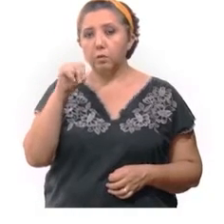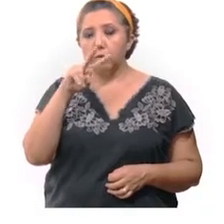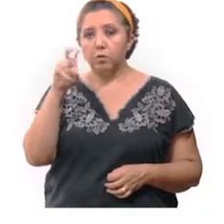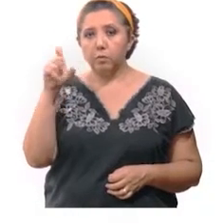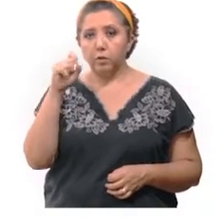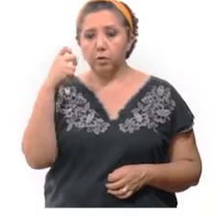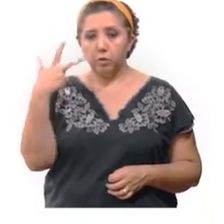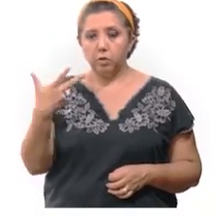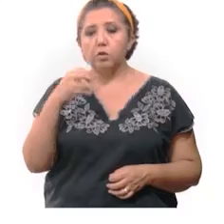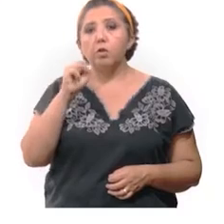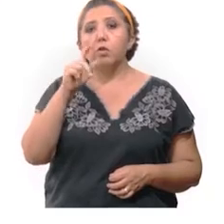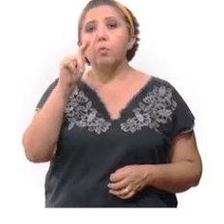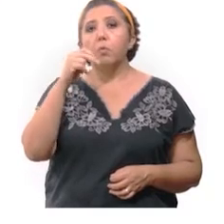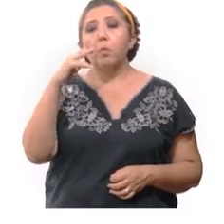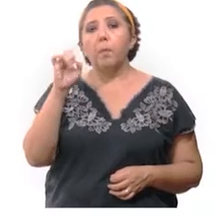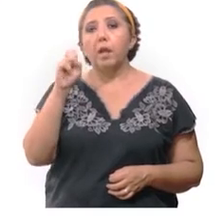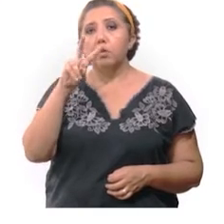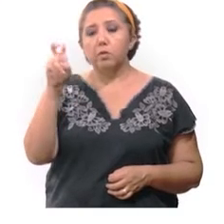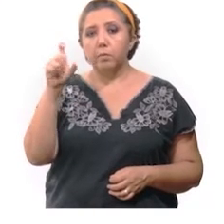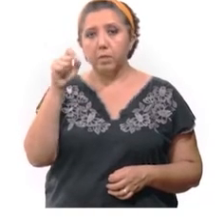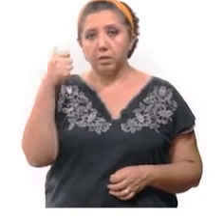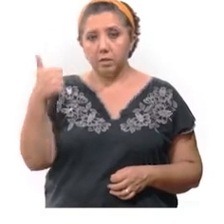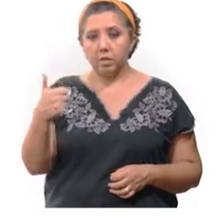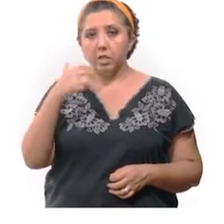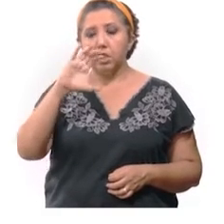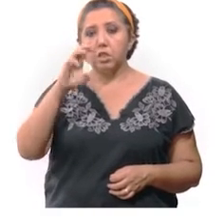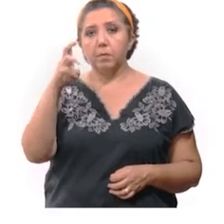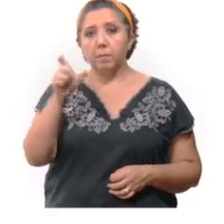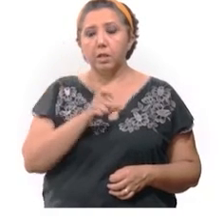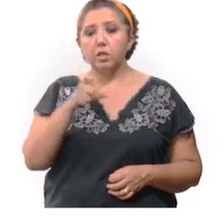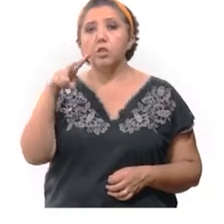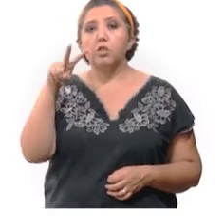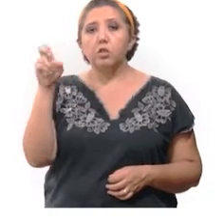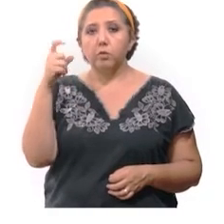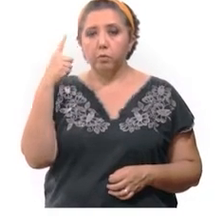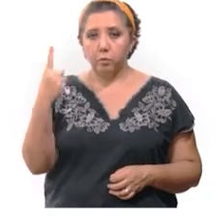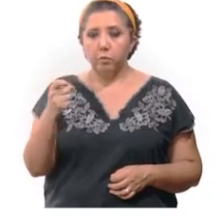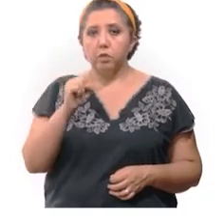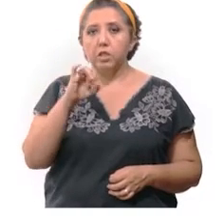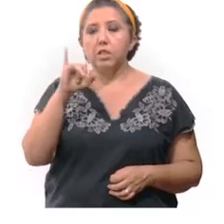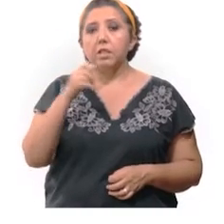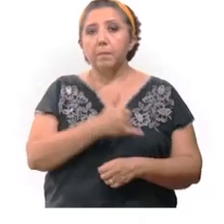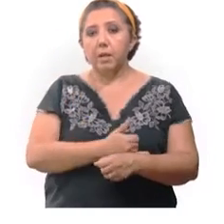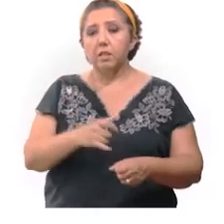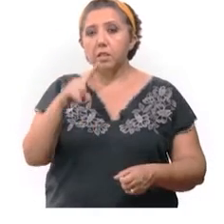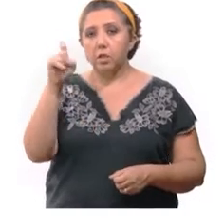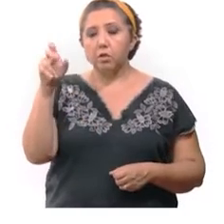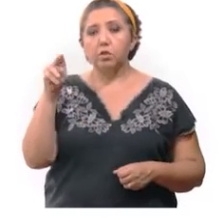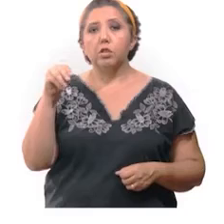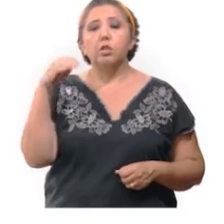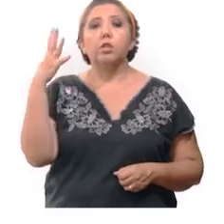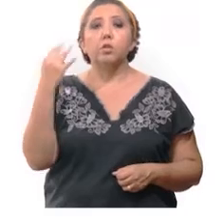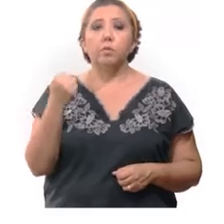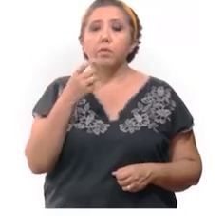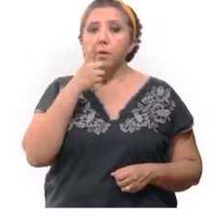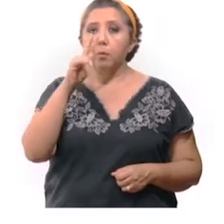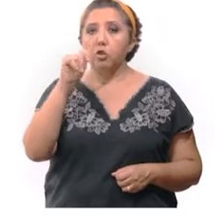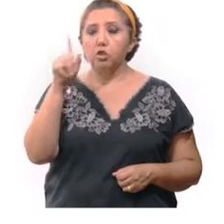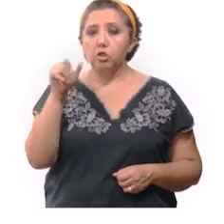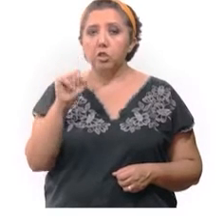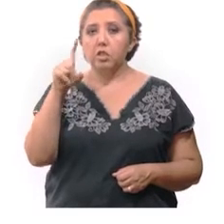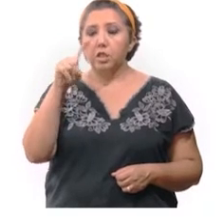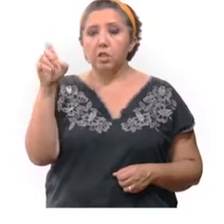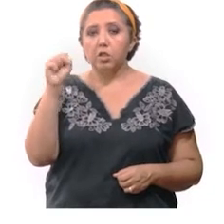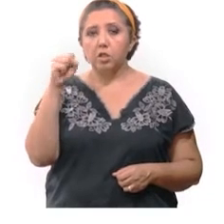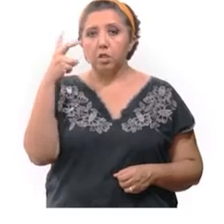10, pakaptun yucalpeten, yetel mulsay 9, francisco y madero los héroes, yetel pensiones 8, santa rosa 7, emiliano